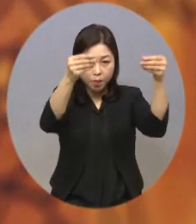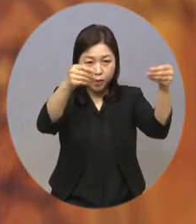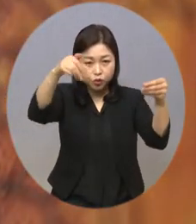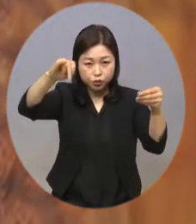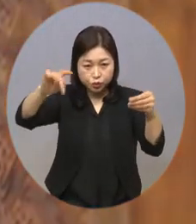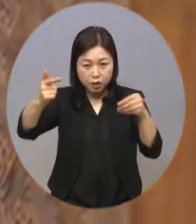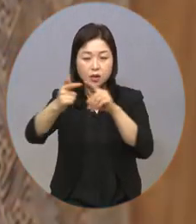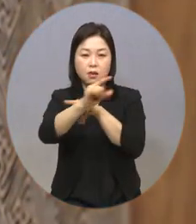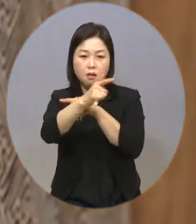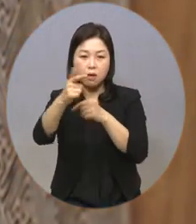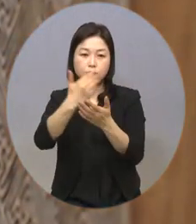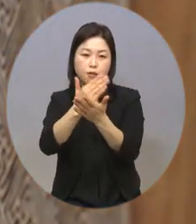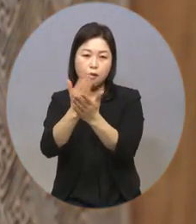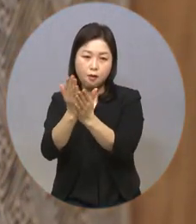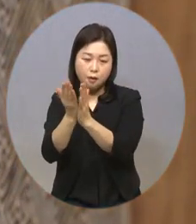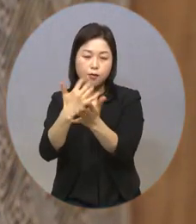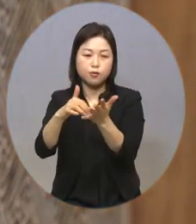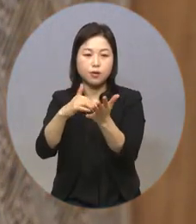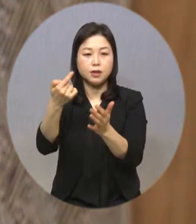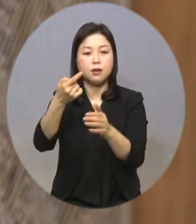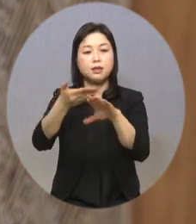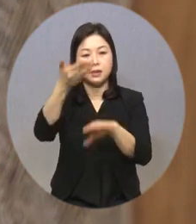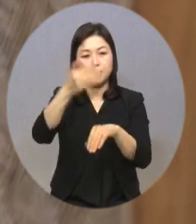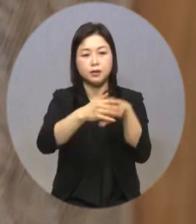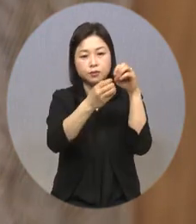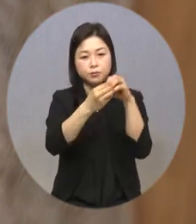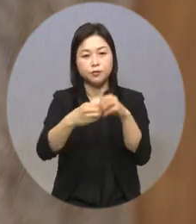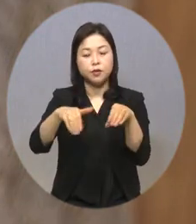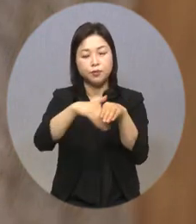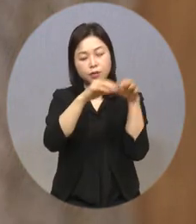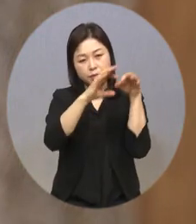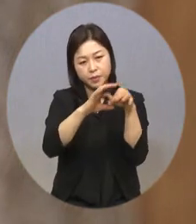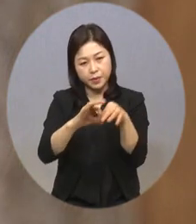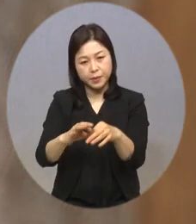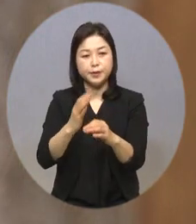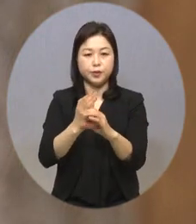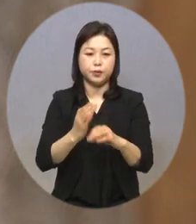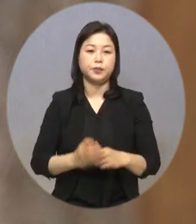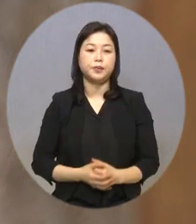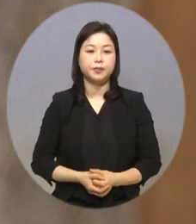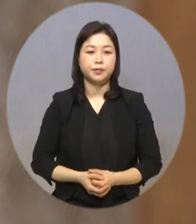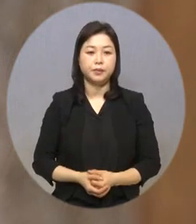작품들이 천여점에 이르며 전통 문화의 맥을 이어오고 있습니다.